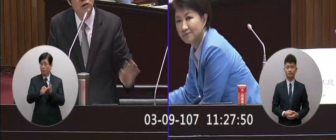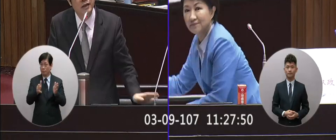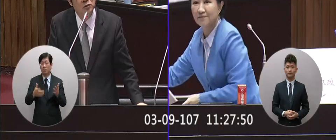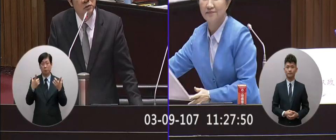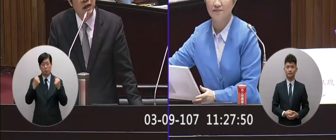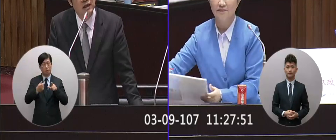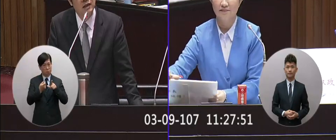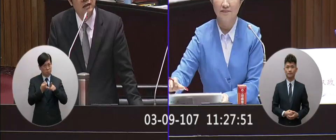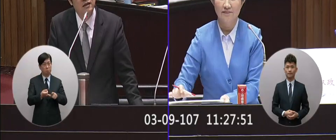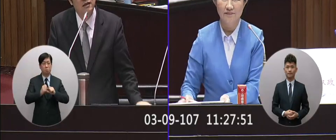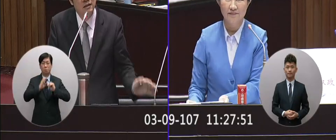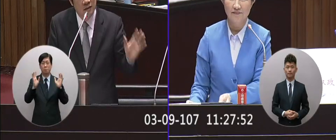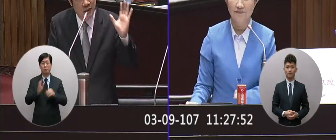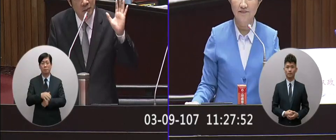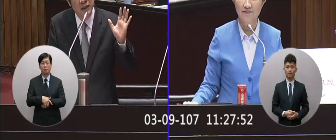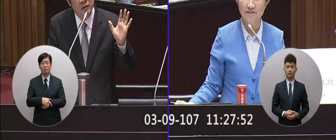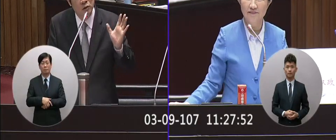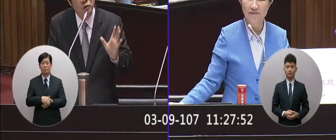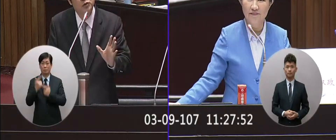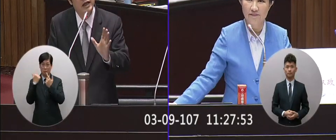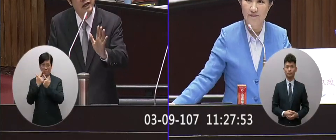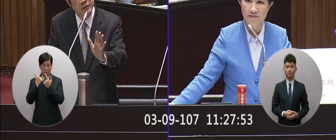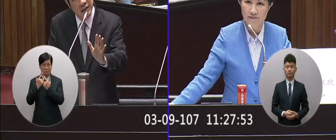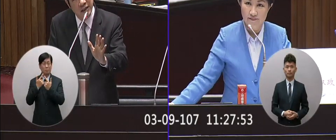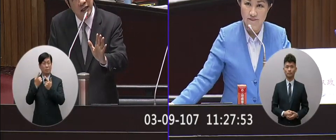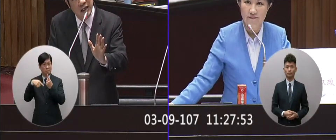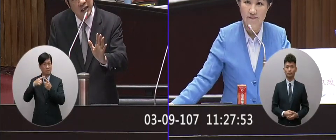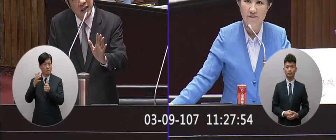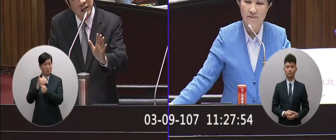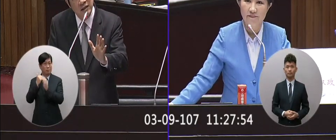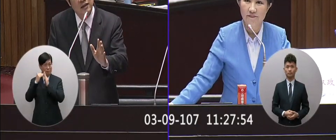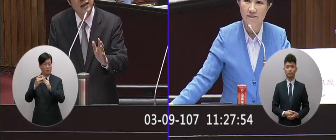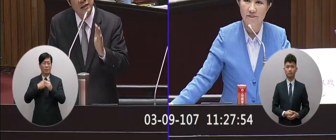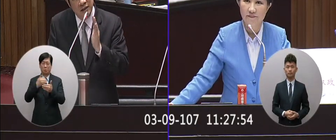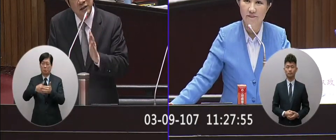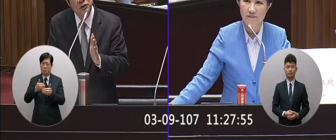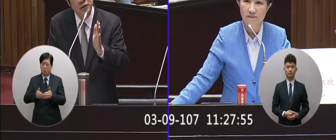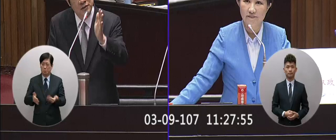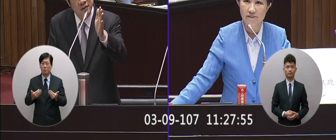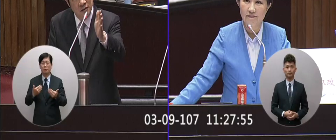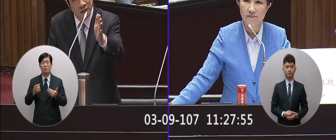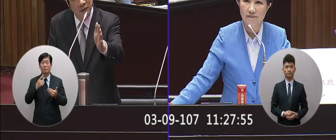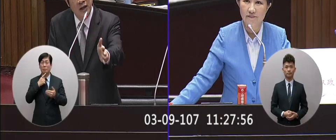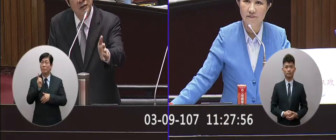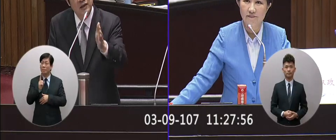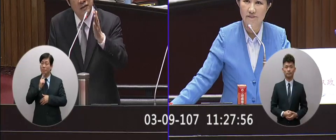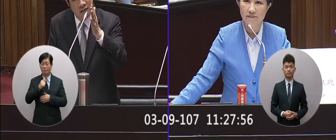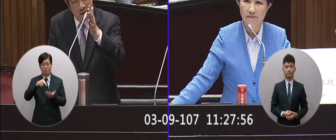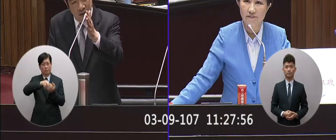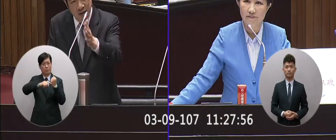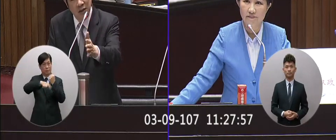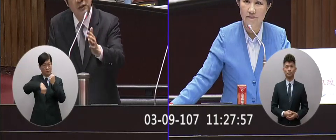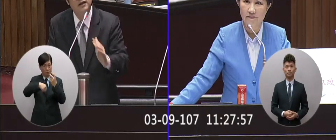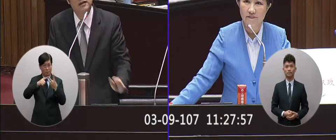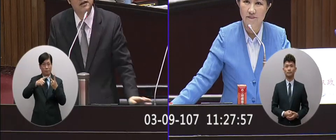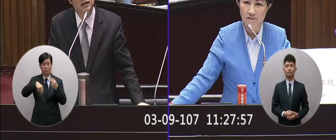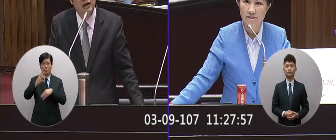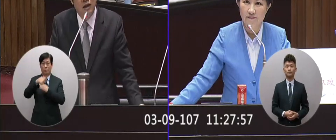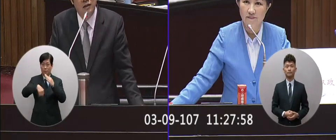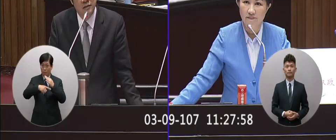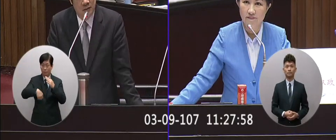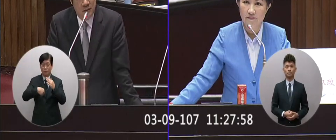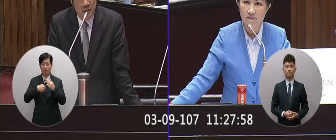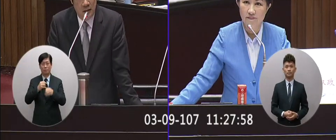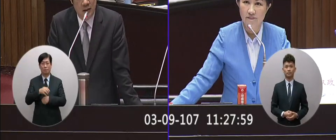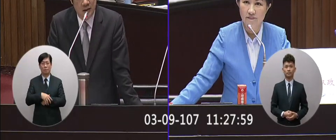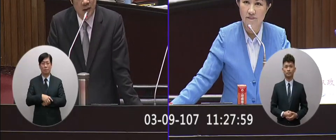实我都公开主张，台北首都应该要减压，它的程序就是立法院、行政院，